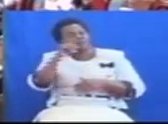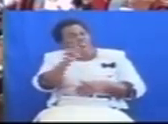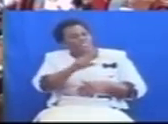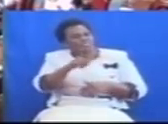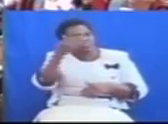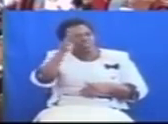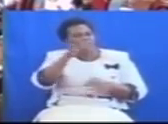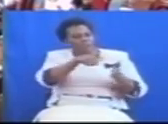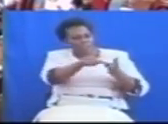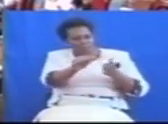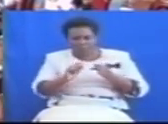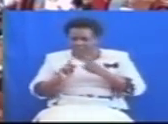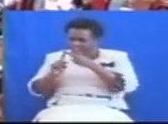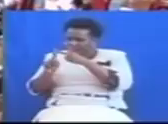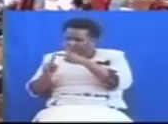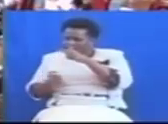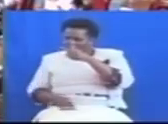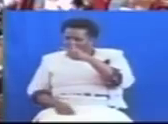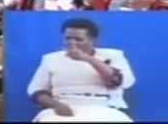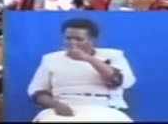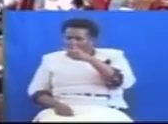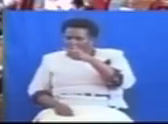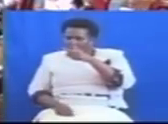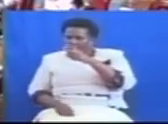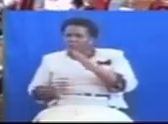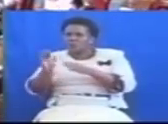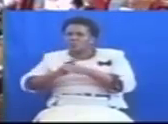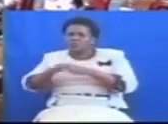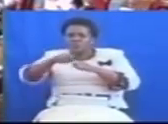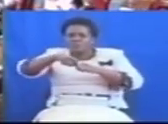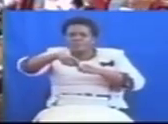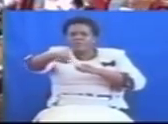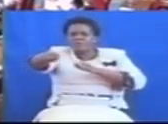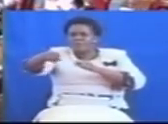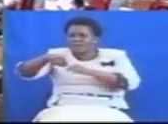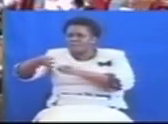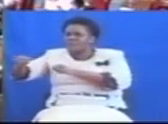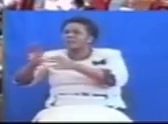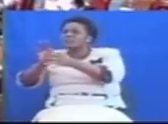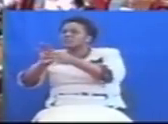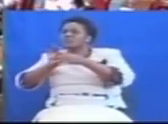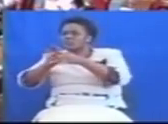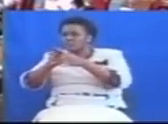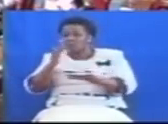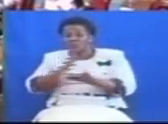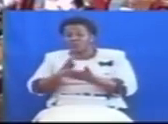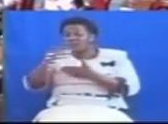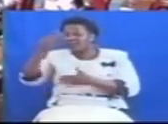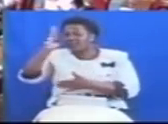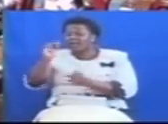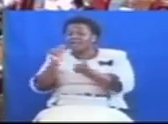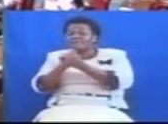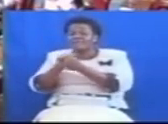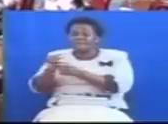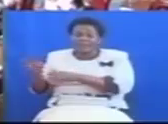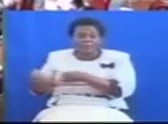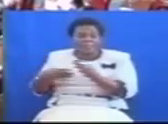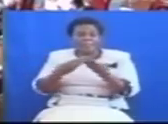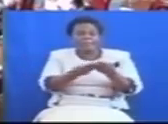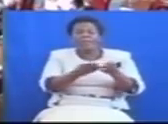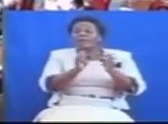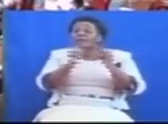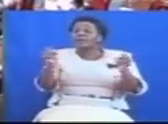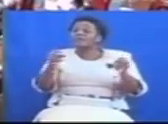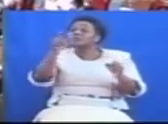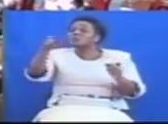ni swala la upimaji shirikishi. Serikali imekuwa ikitoa vifaa kama alivyosema mheshimiwa waziri, lakini hakuna ushirikishwaji